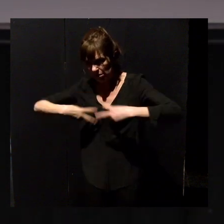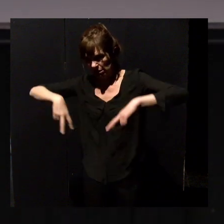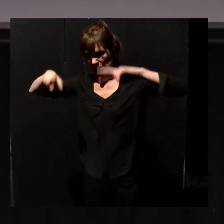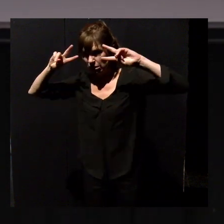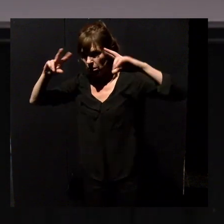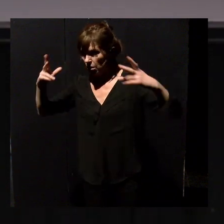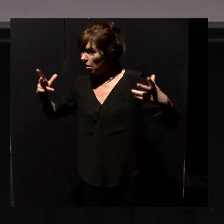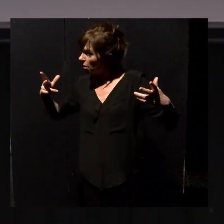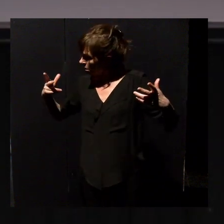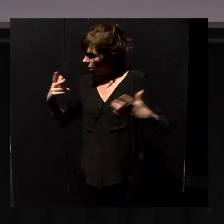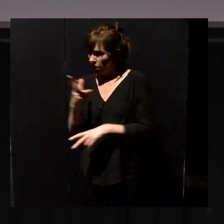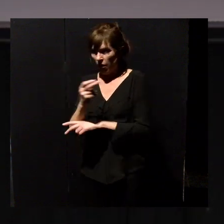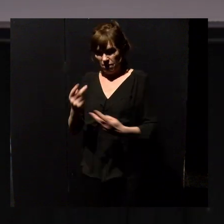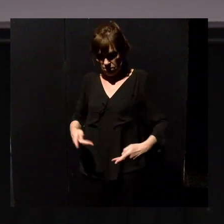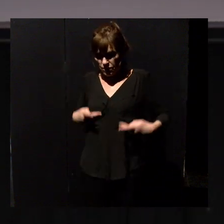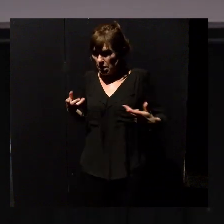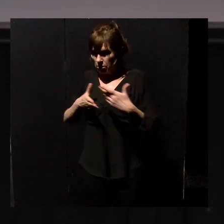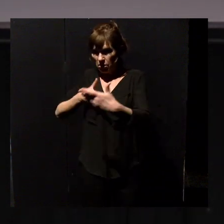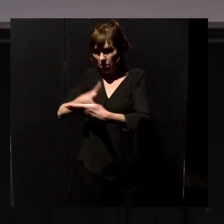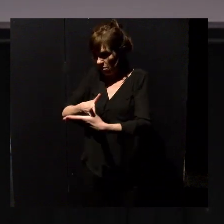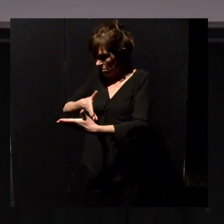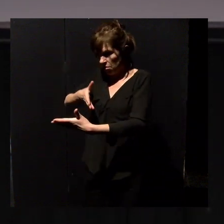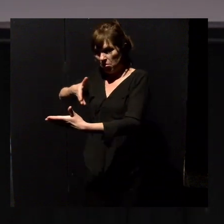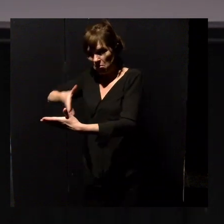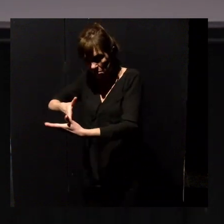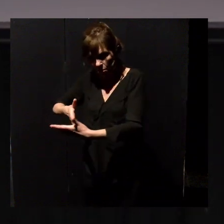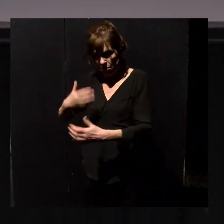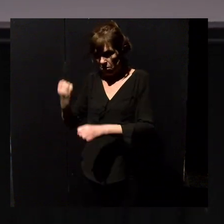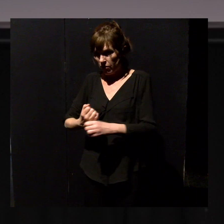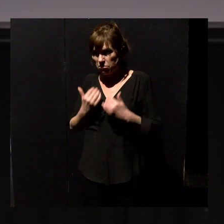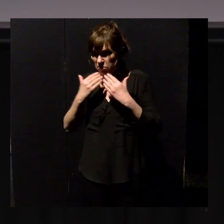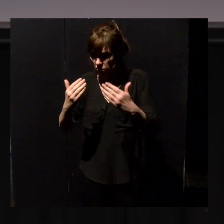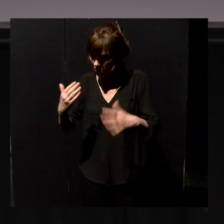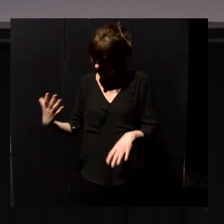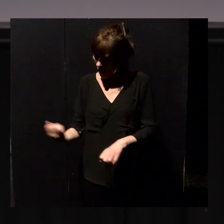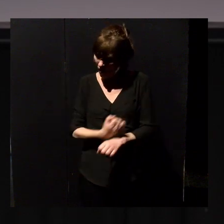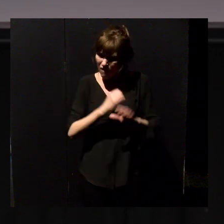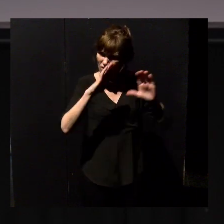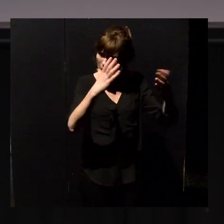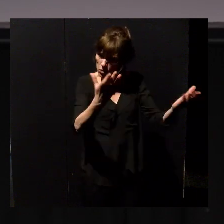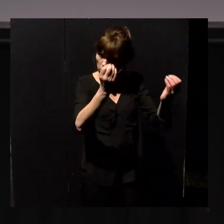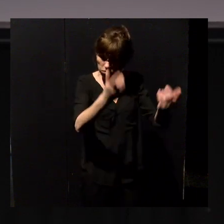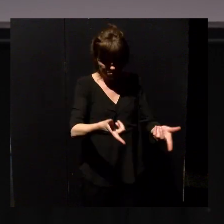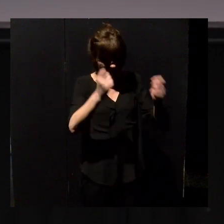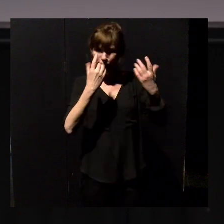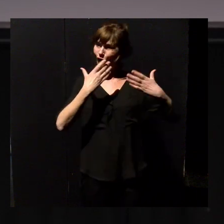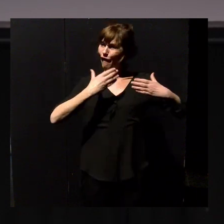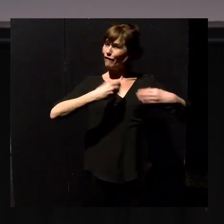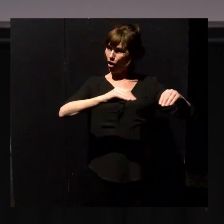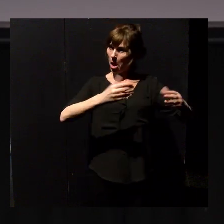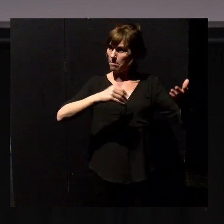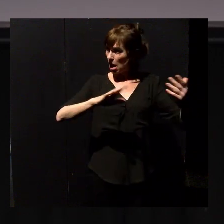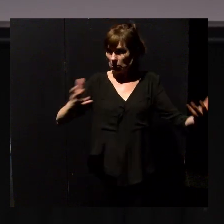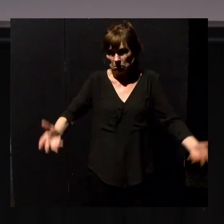il ne travaille pas, même s'il a obtenu une formation de vendeur. Il vit chez ses parents, sa vie